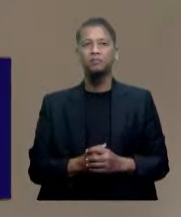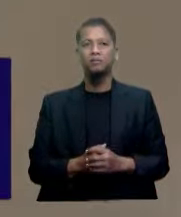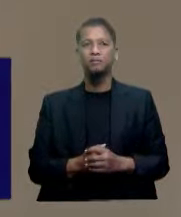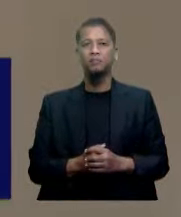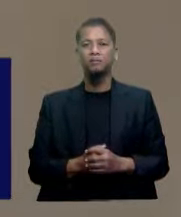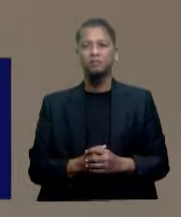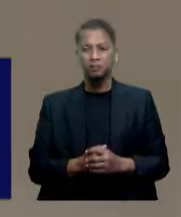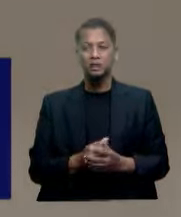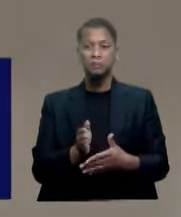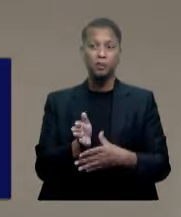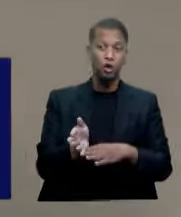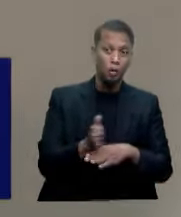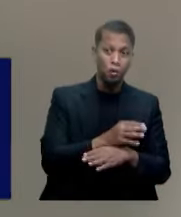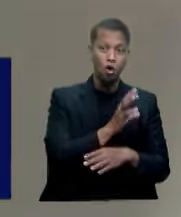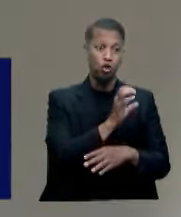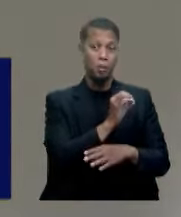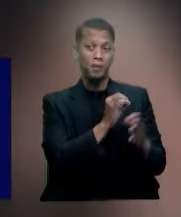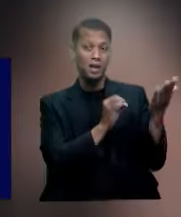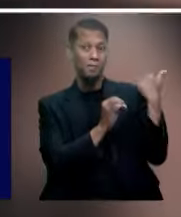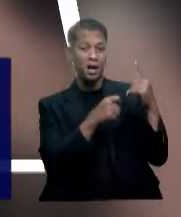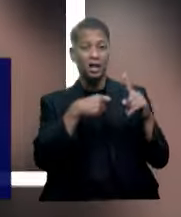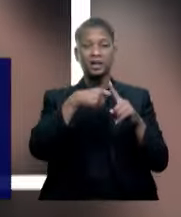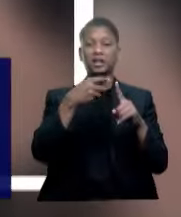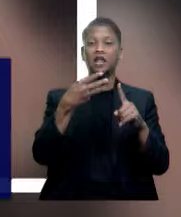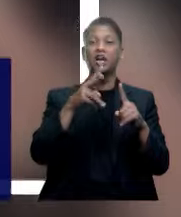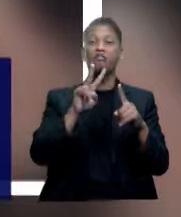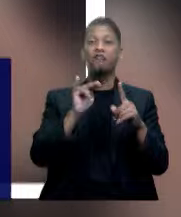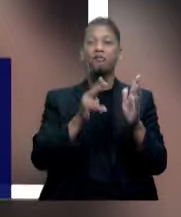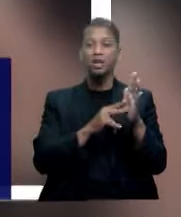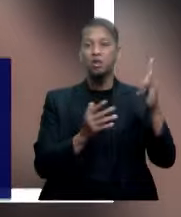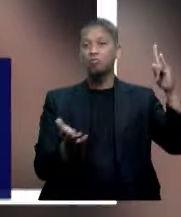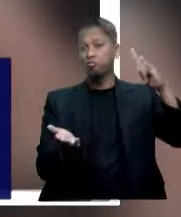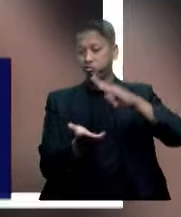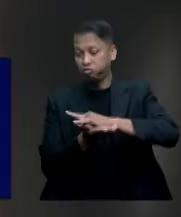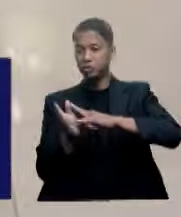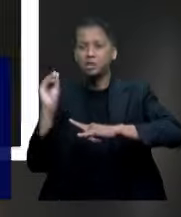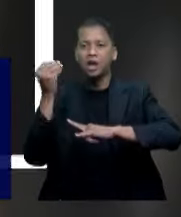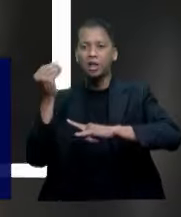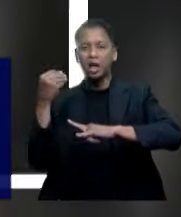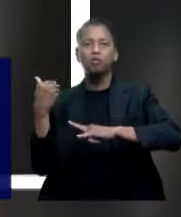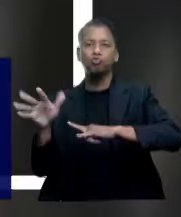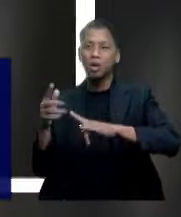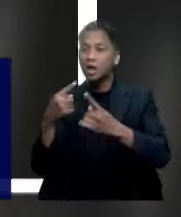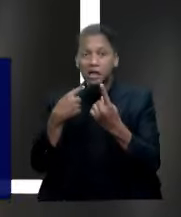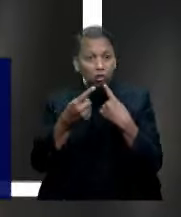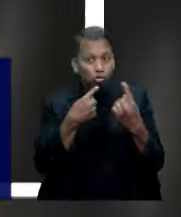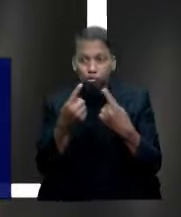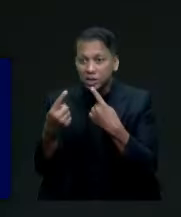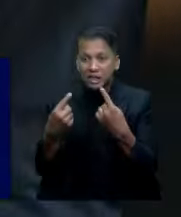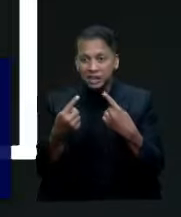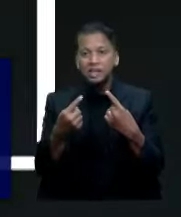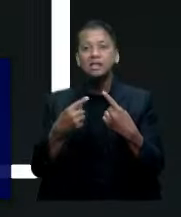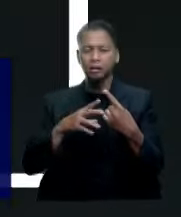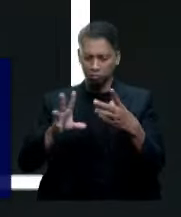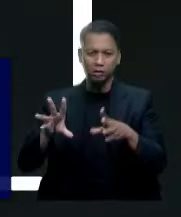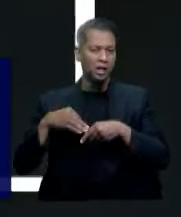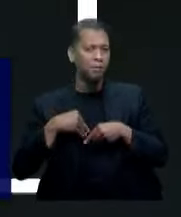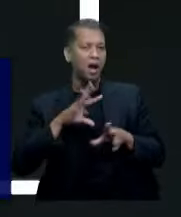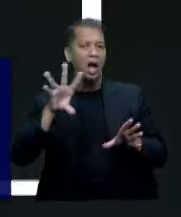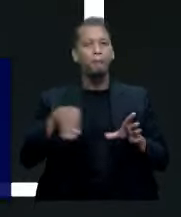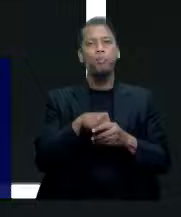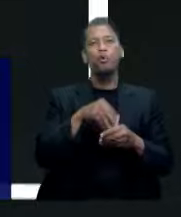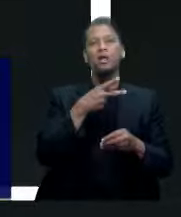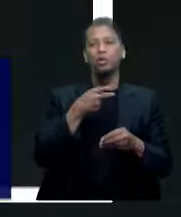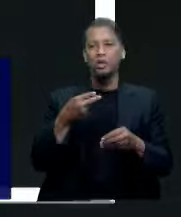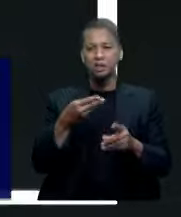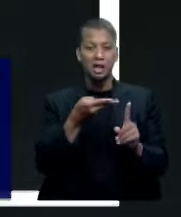Sebelumnya awal Oktober lalu, Kevin Dix telah berada di Jakarta untuk bertemu PSSI membahas keinginannya bergabung dalam timnas. Pemain berusia 28